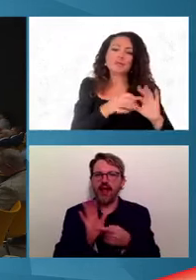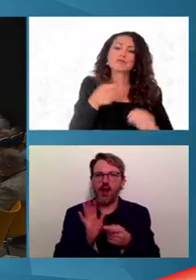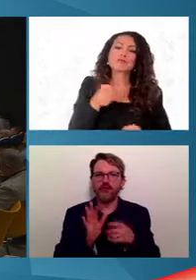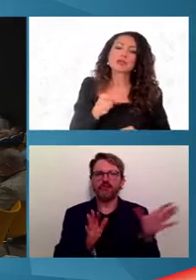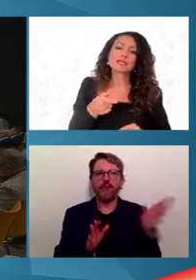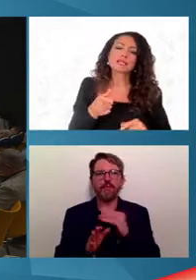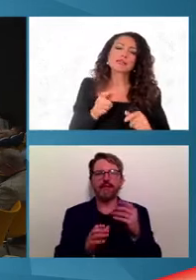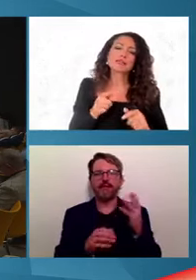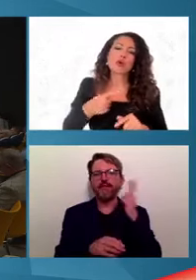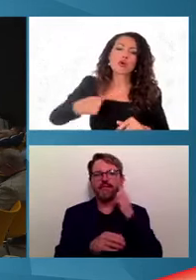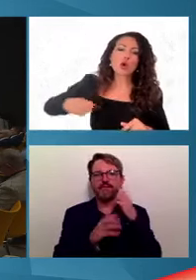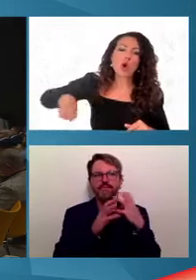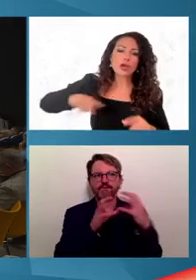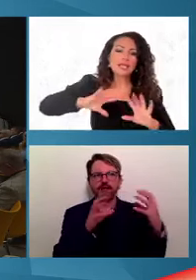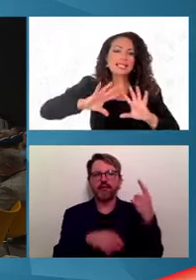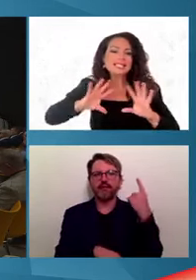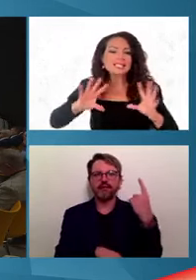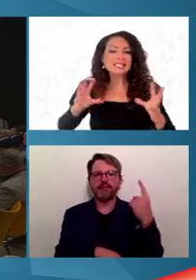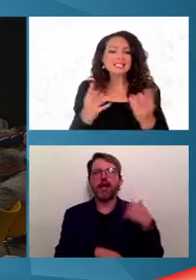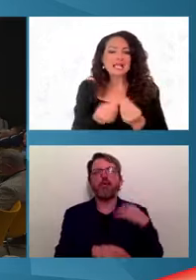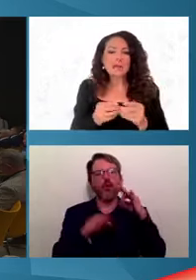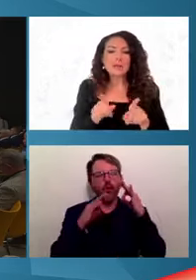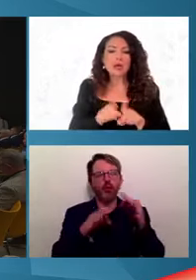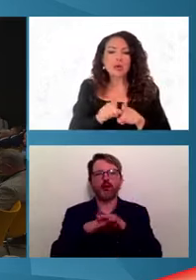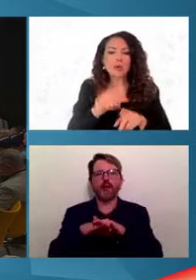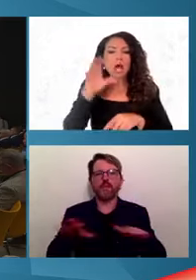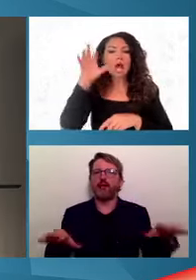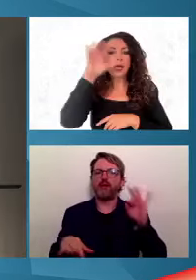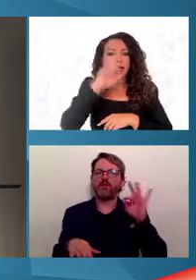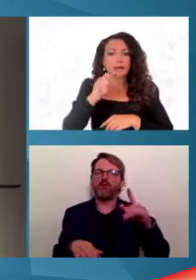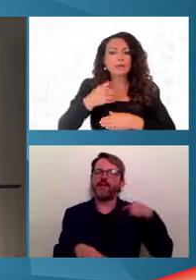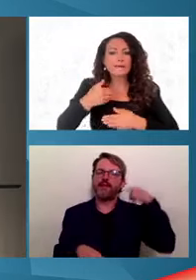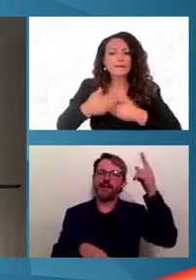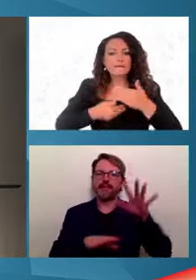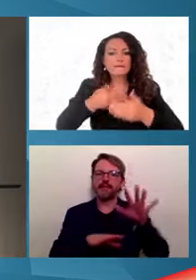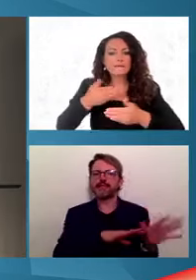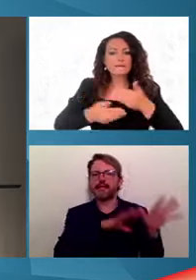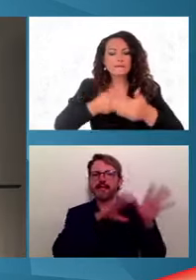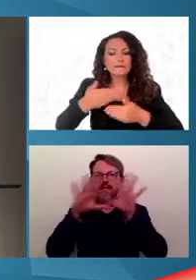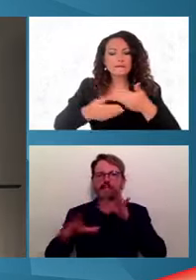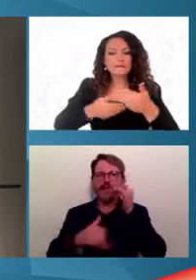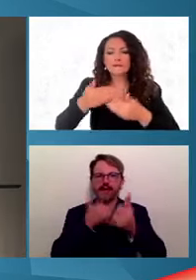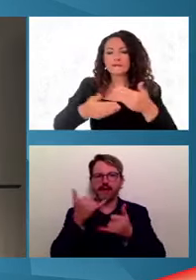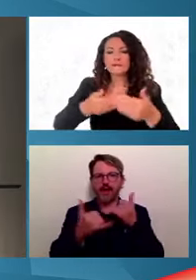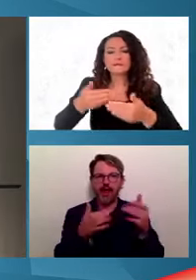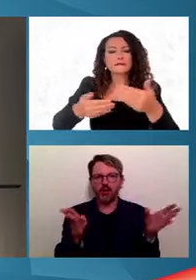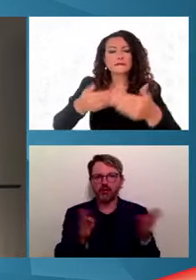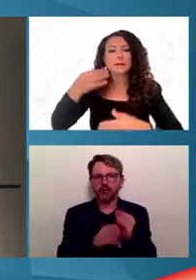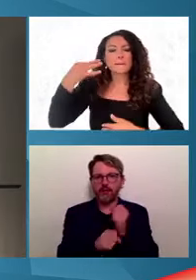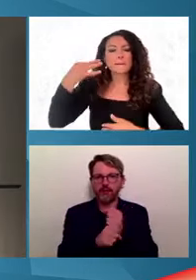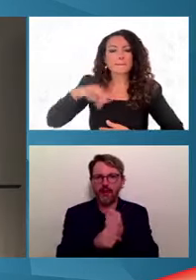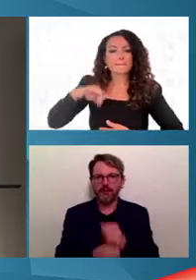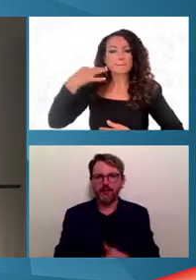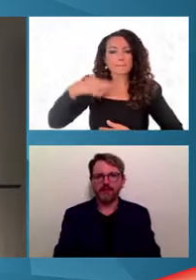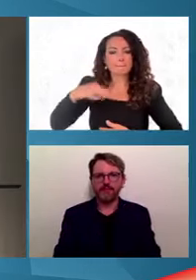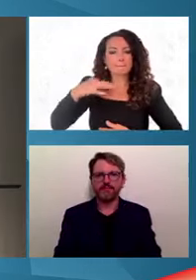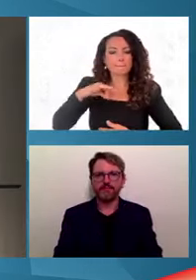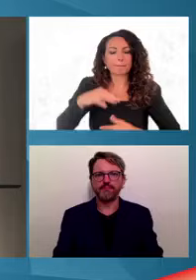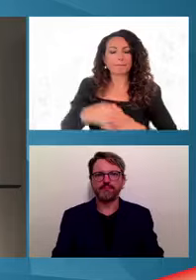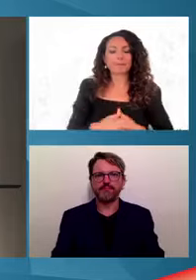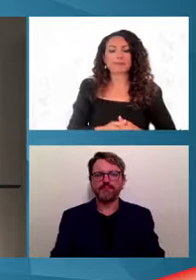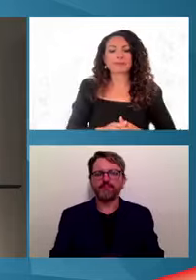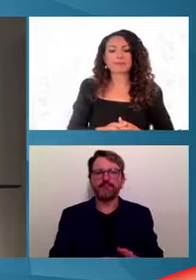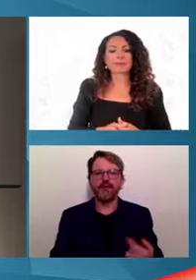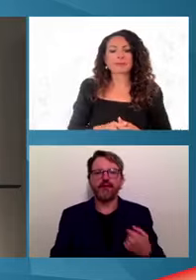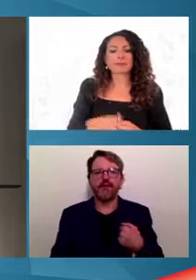selber jetzt eine gute Basis haben für die nächsten 10 Jahre. Als wir in dieses Ressort gekommen sind, wir